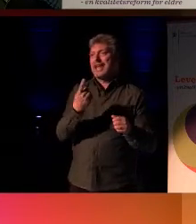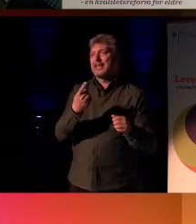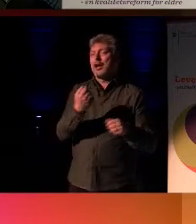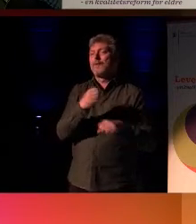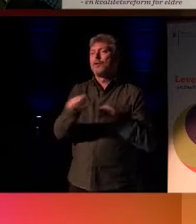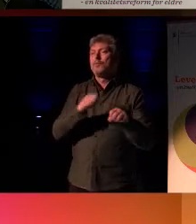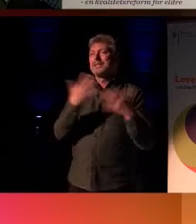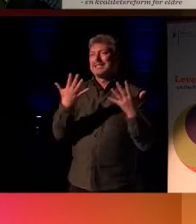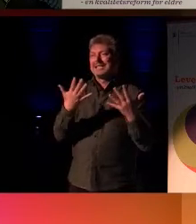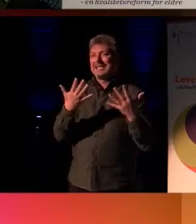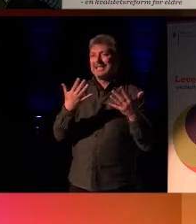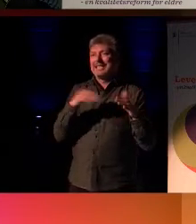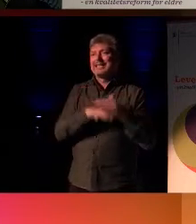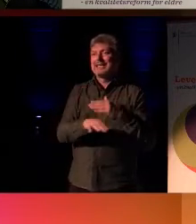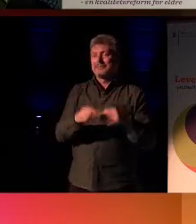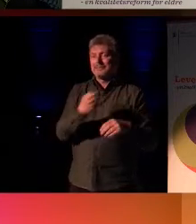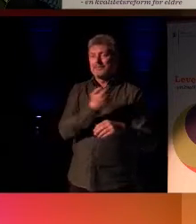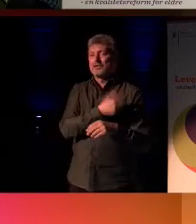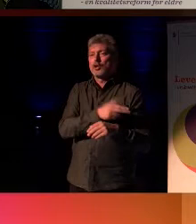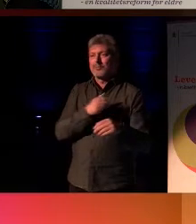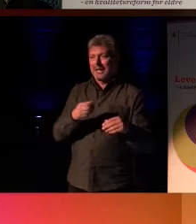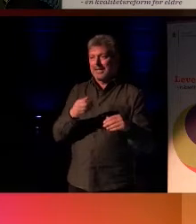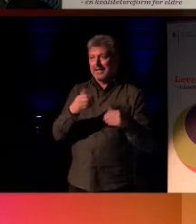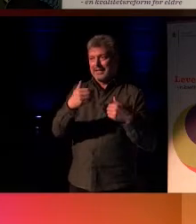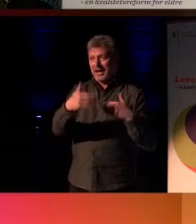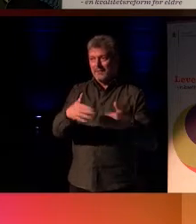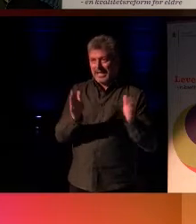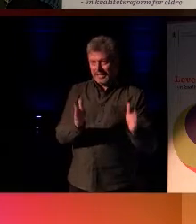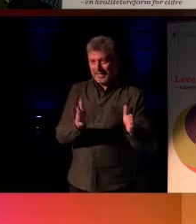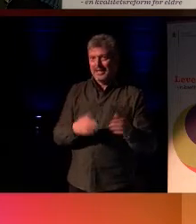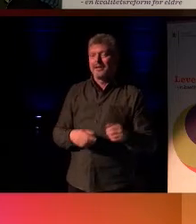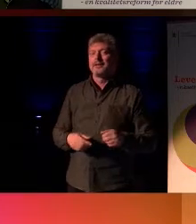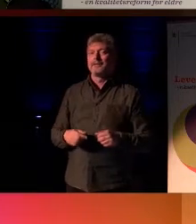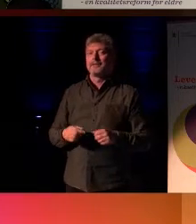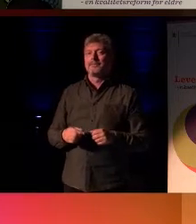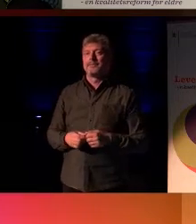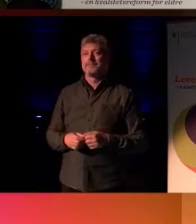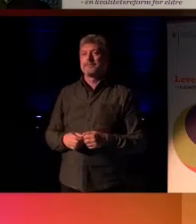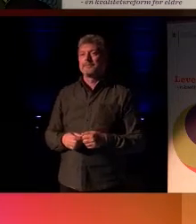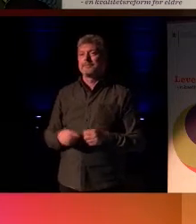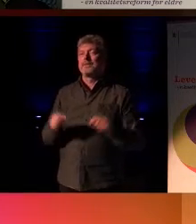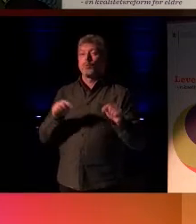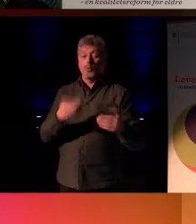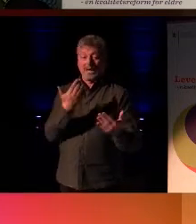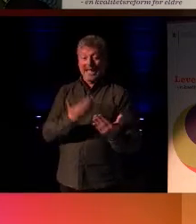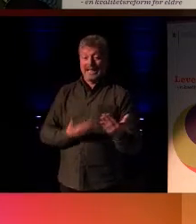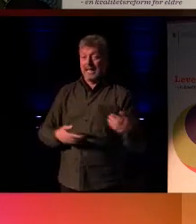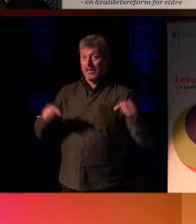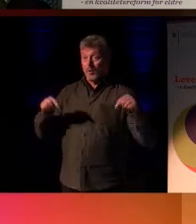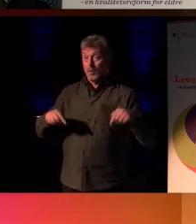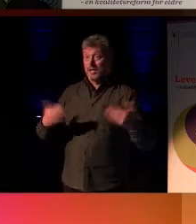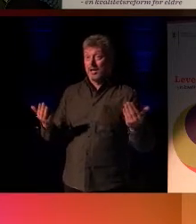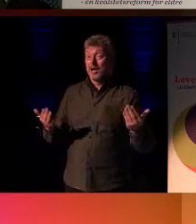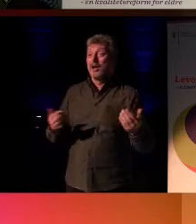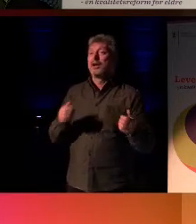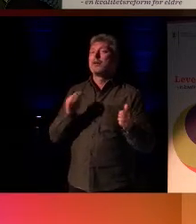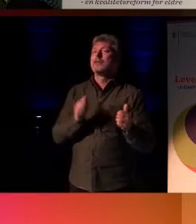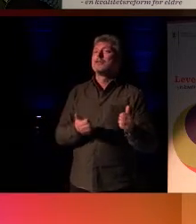vår avdeling var pilot for innføring av helhetlig pasientforløp. Innlegget her i dag skal